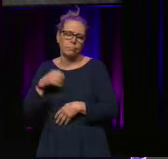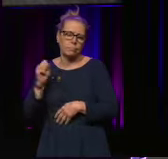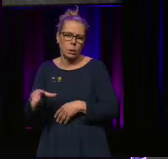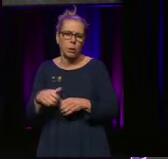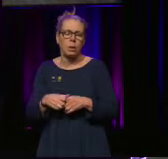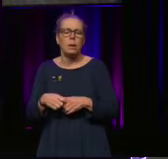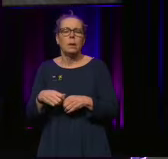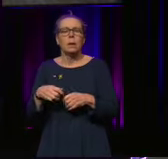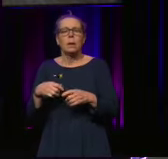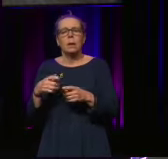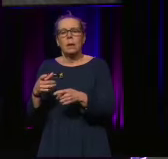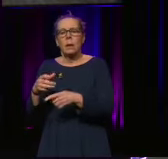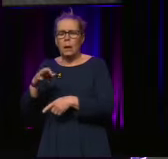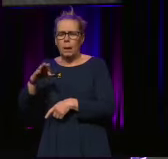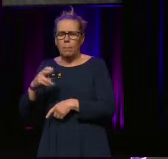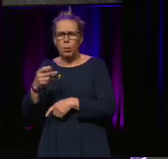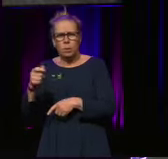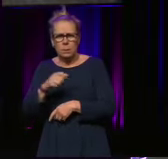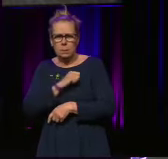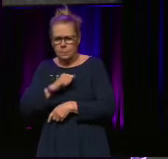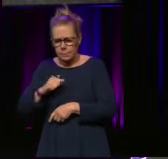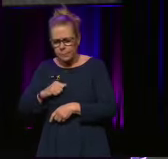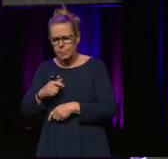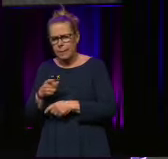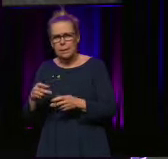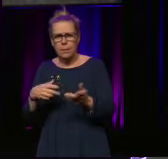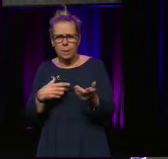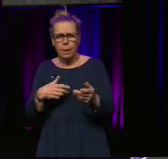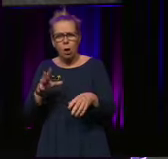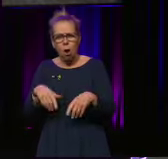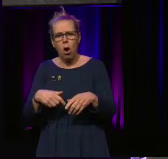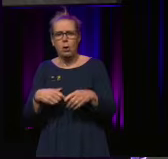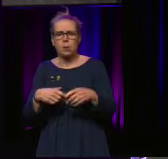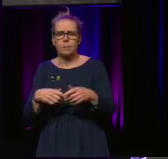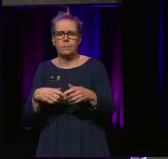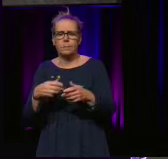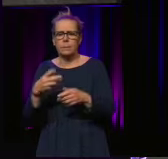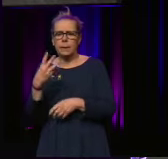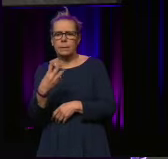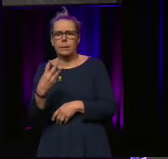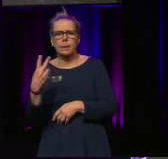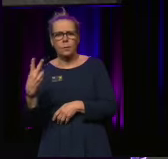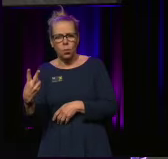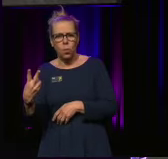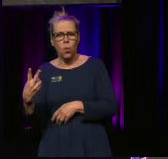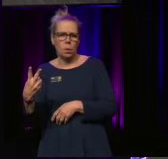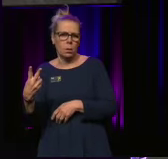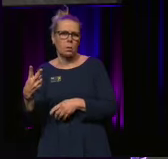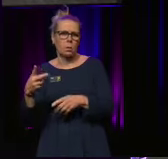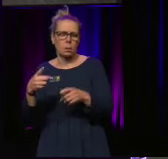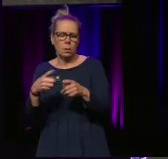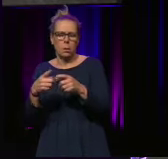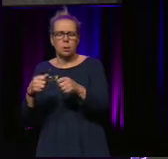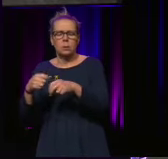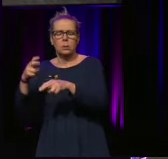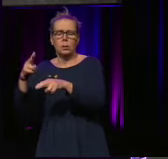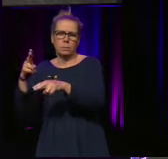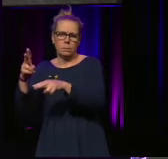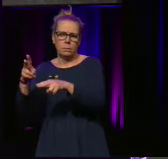mediekanaler. Putins regim klassificerade nyligen 32 stycken media outlets som foreign agents, vilket gör att de